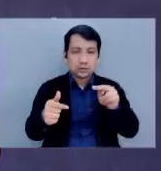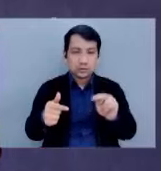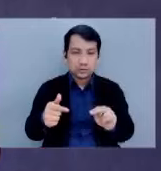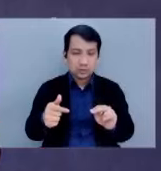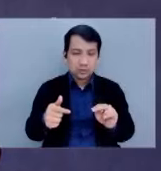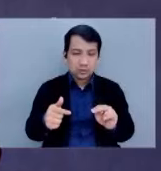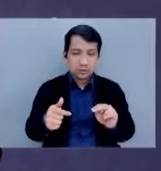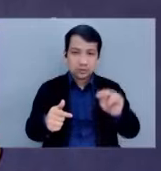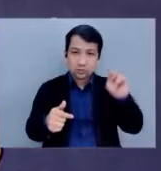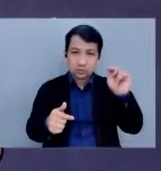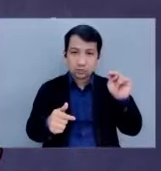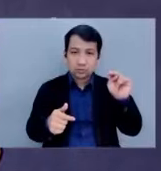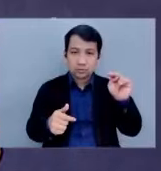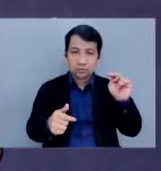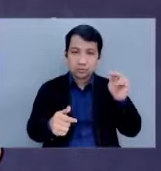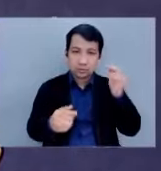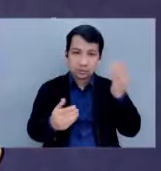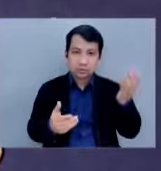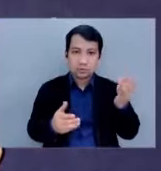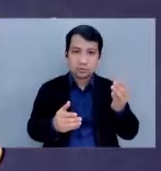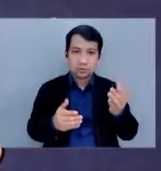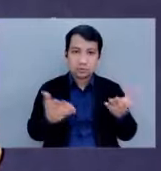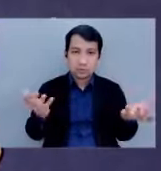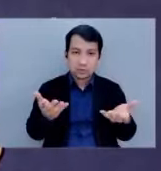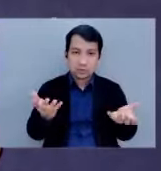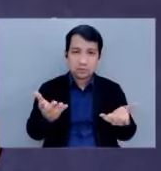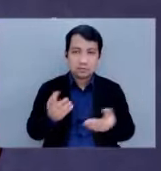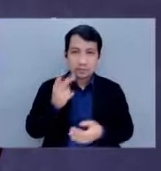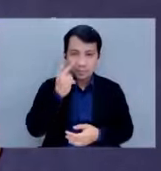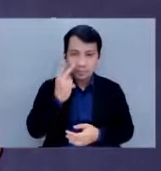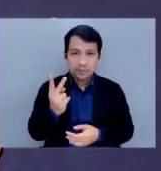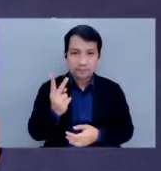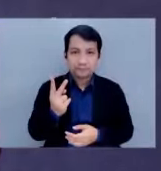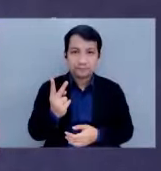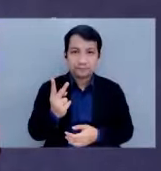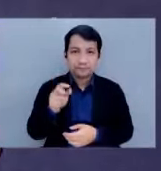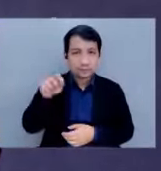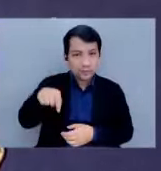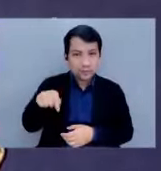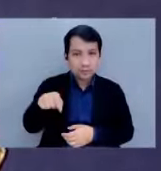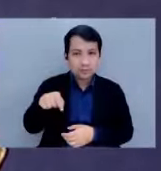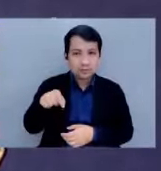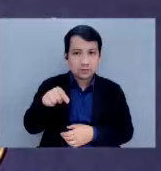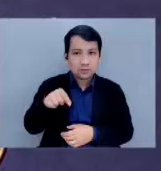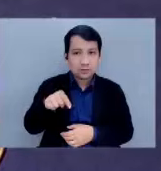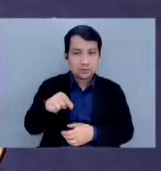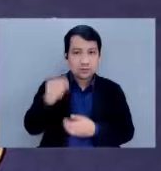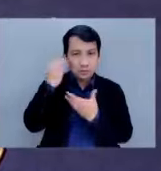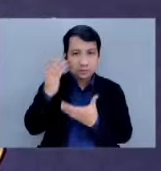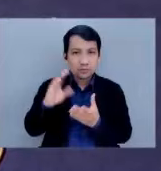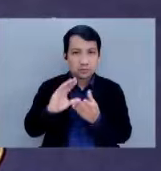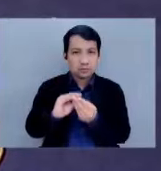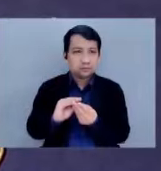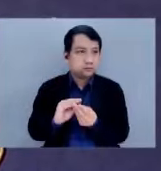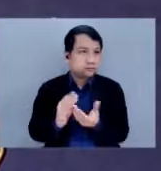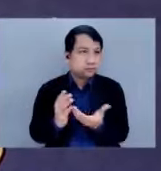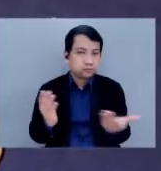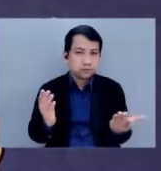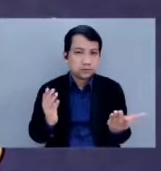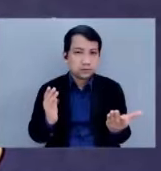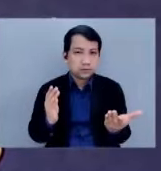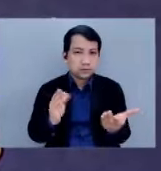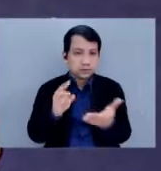is also a spot where we also need and we also perceive to be flashpoints in